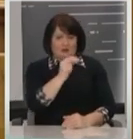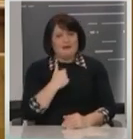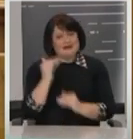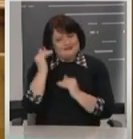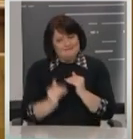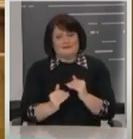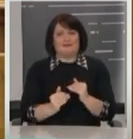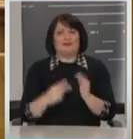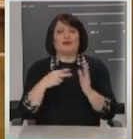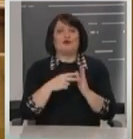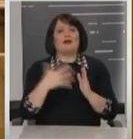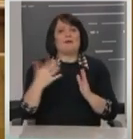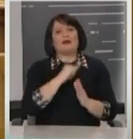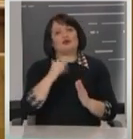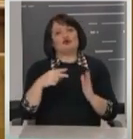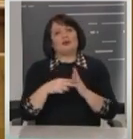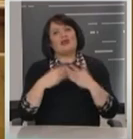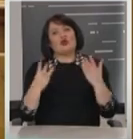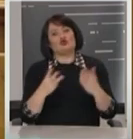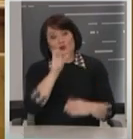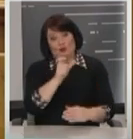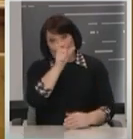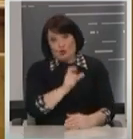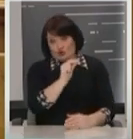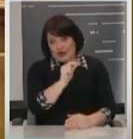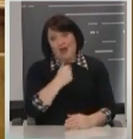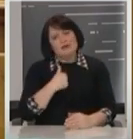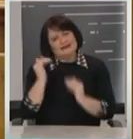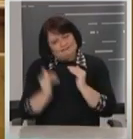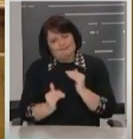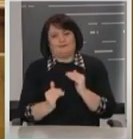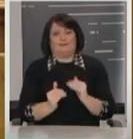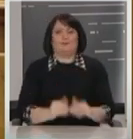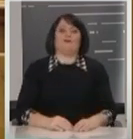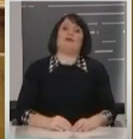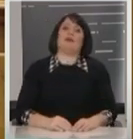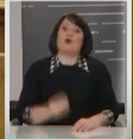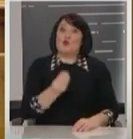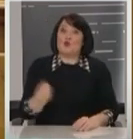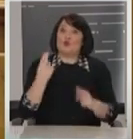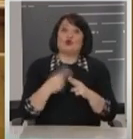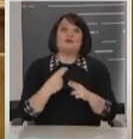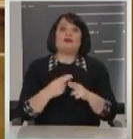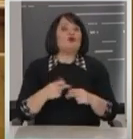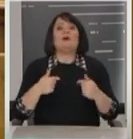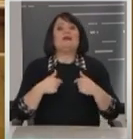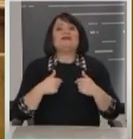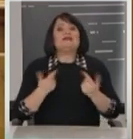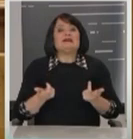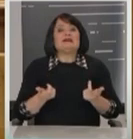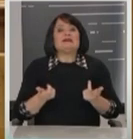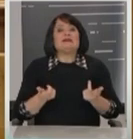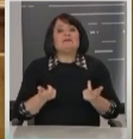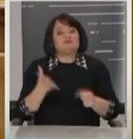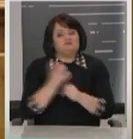την τριετία 15-18. Πιο σημαντικό όμως είναι ότι εμείς αυτά